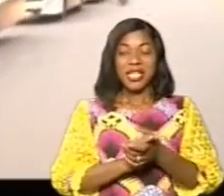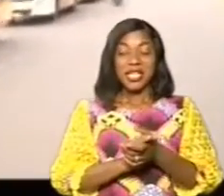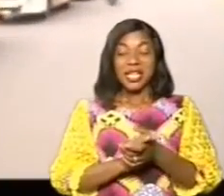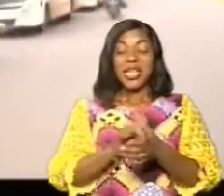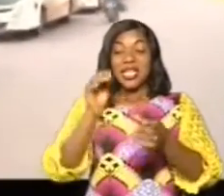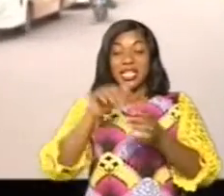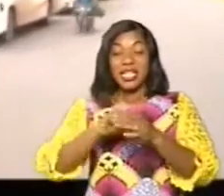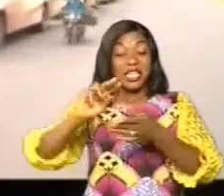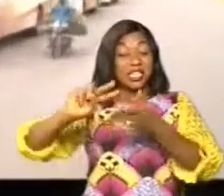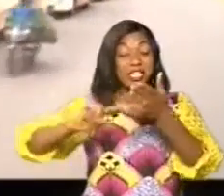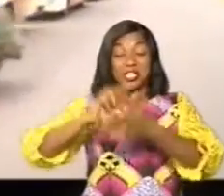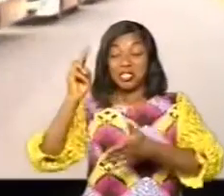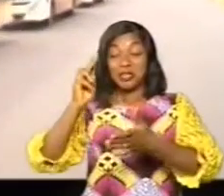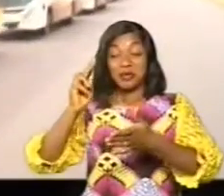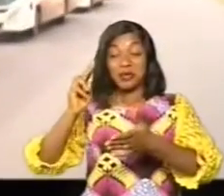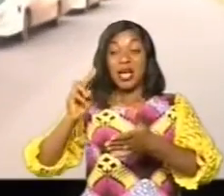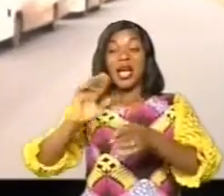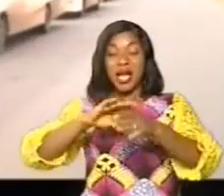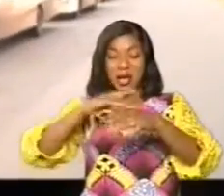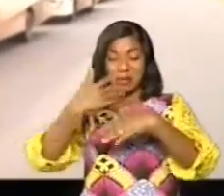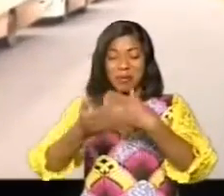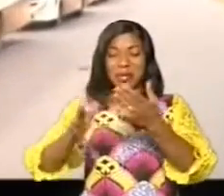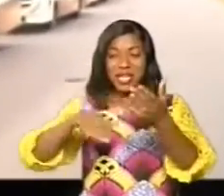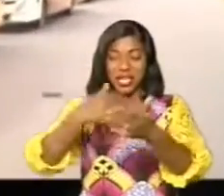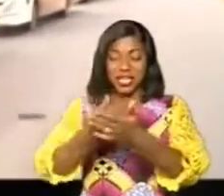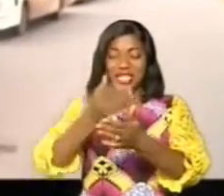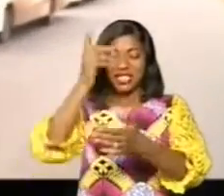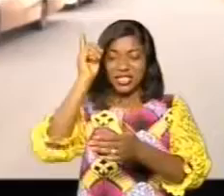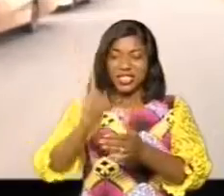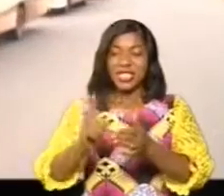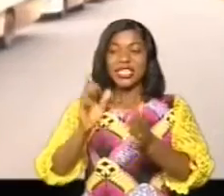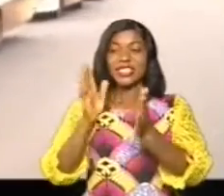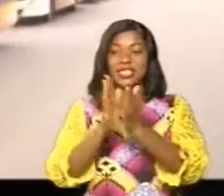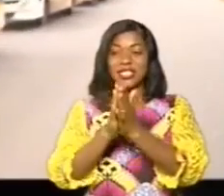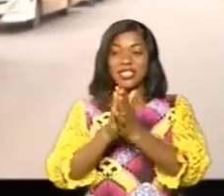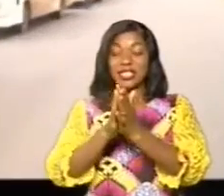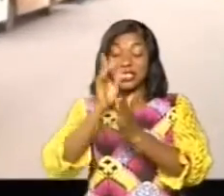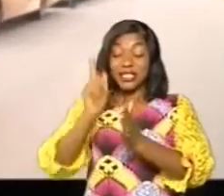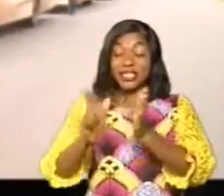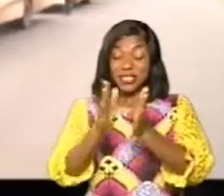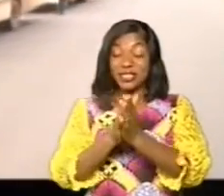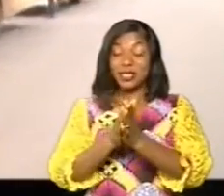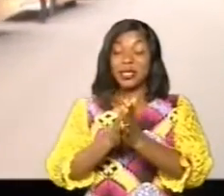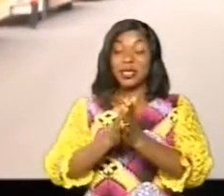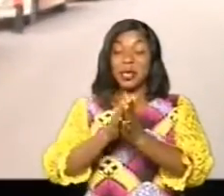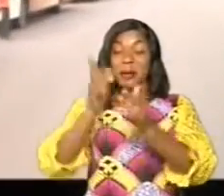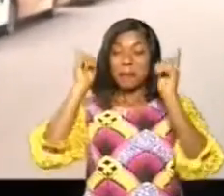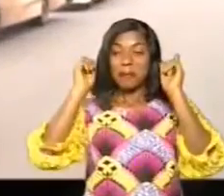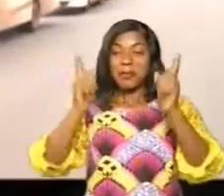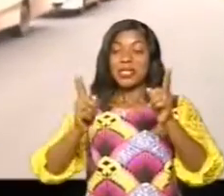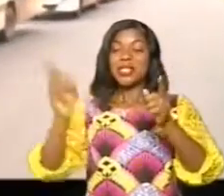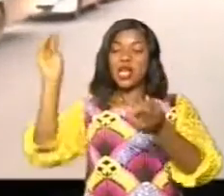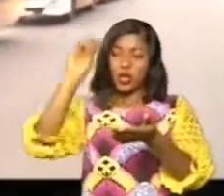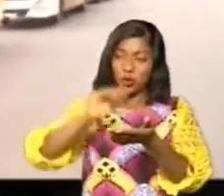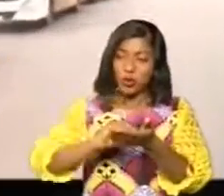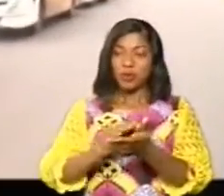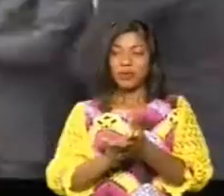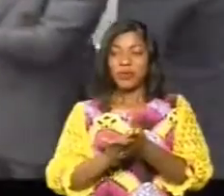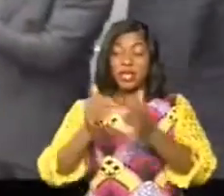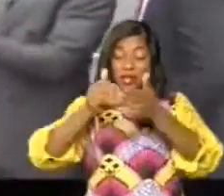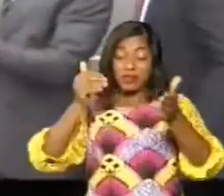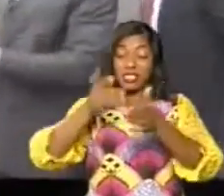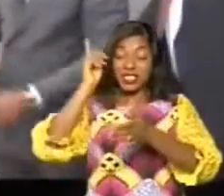C'est le deuxième lot après l'arrivée des 110 bus et voici les 110 autres au bénéfice de l'entreprise